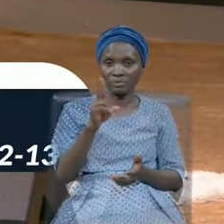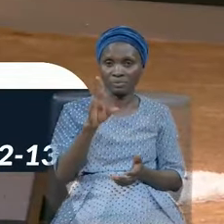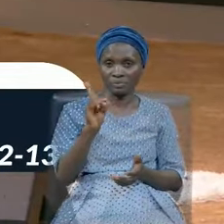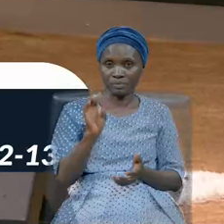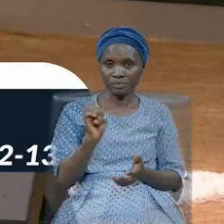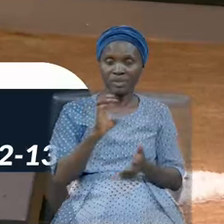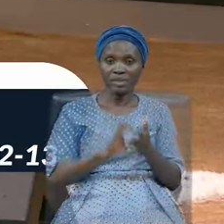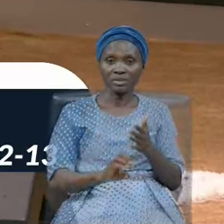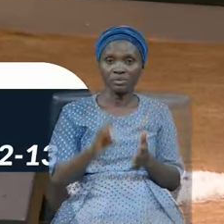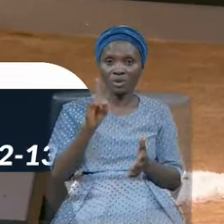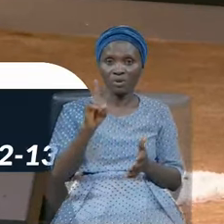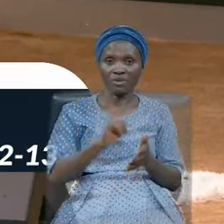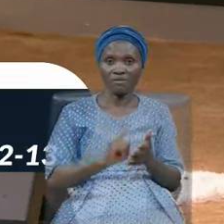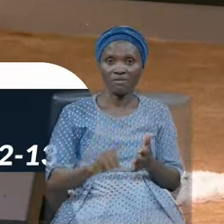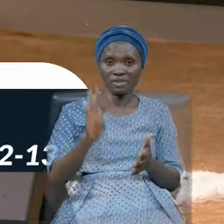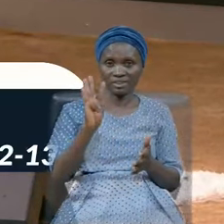Jude 4.